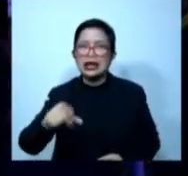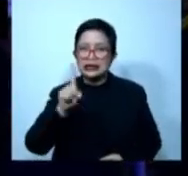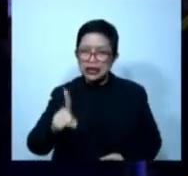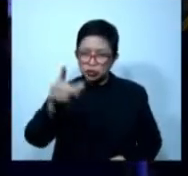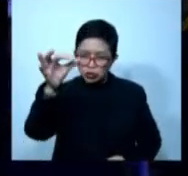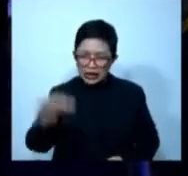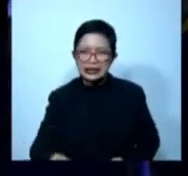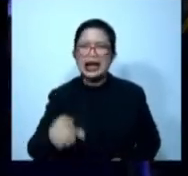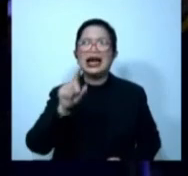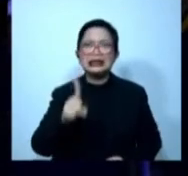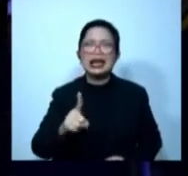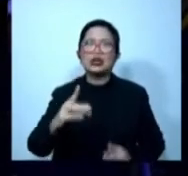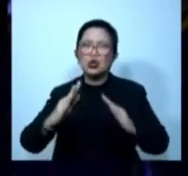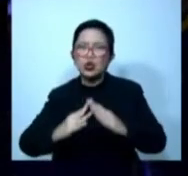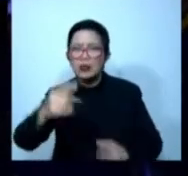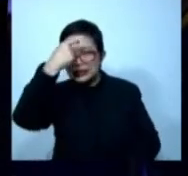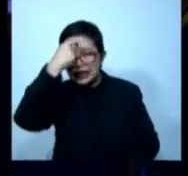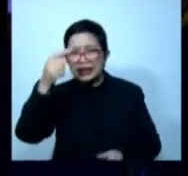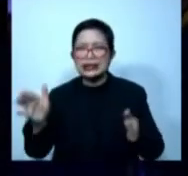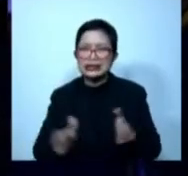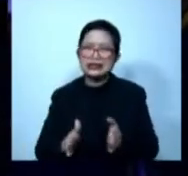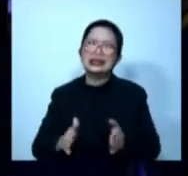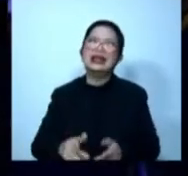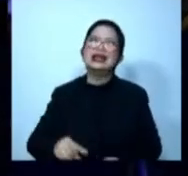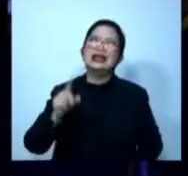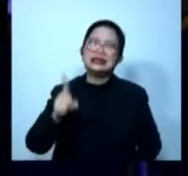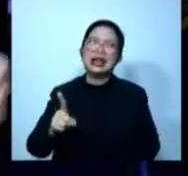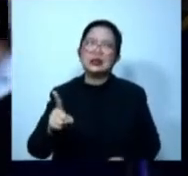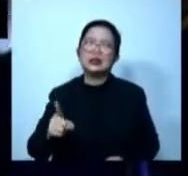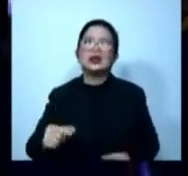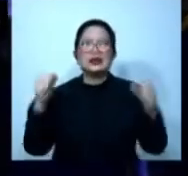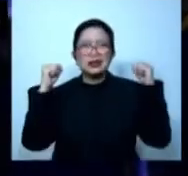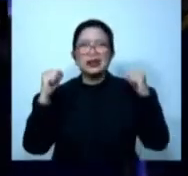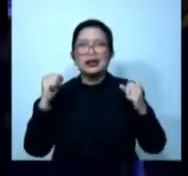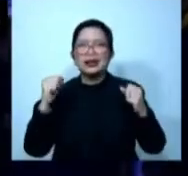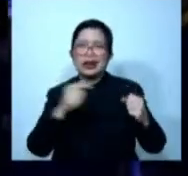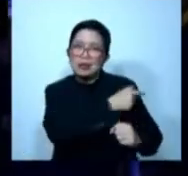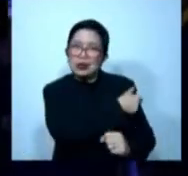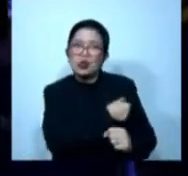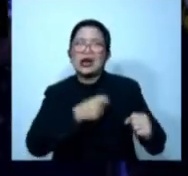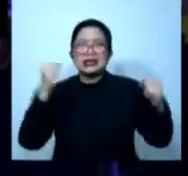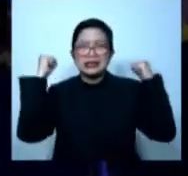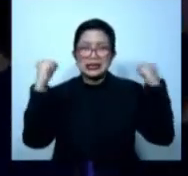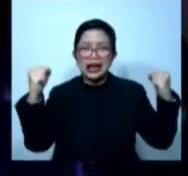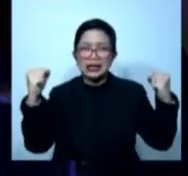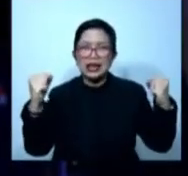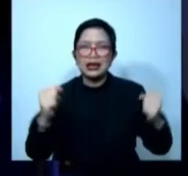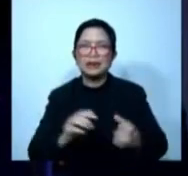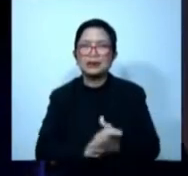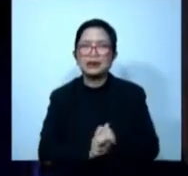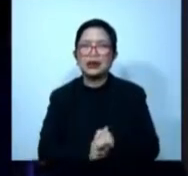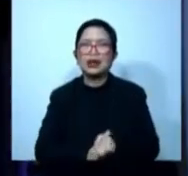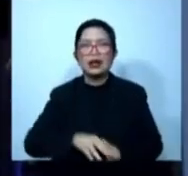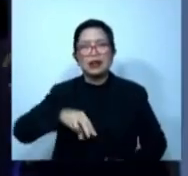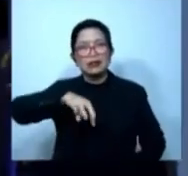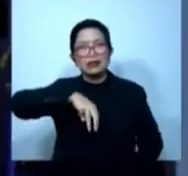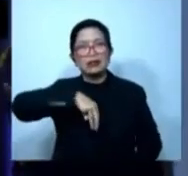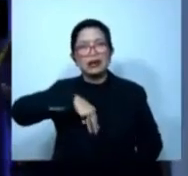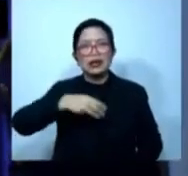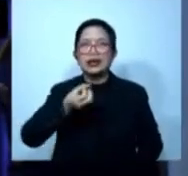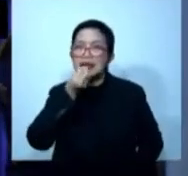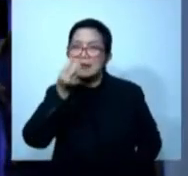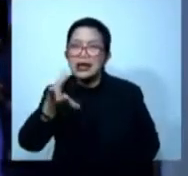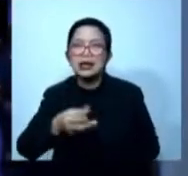atau pu dengan satu nakes yang ada Pak m juga menampaikan kepada para guru yang ada di